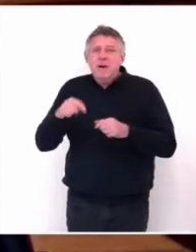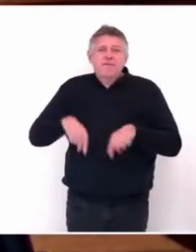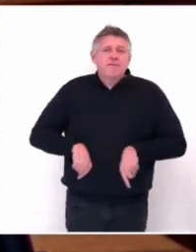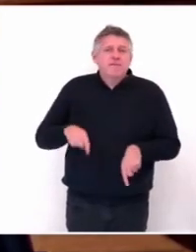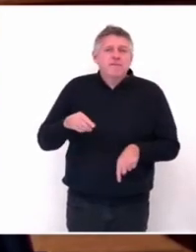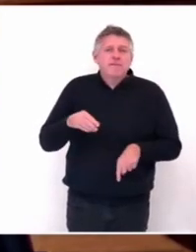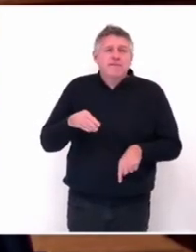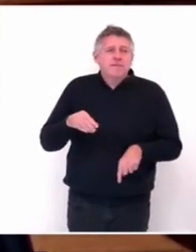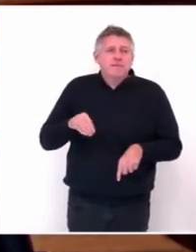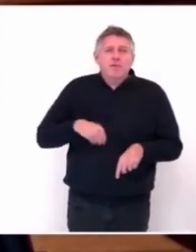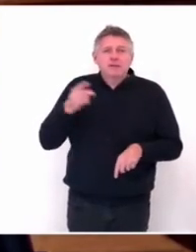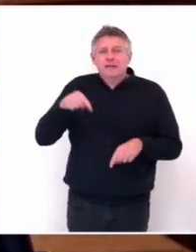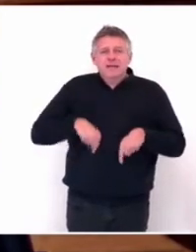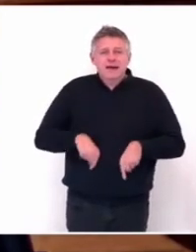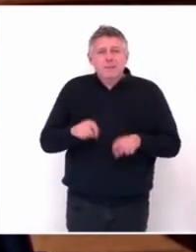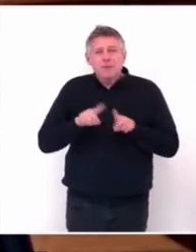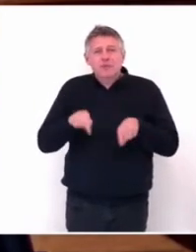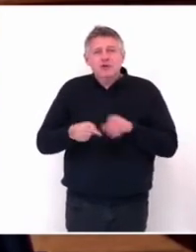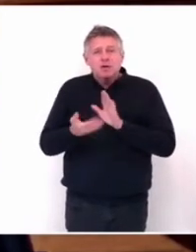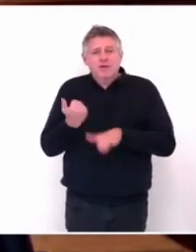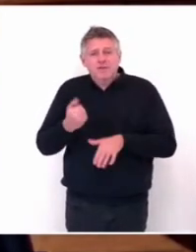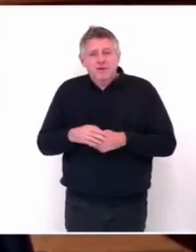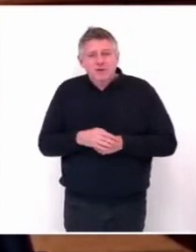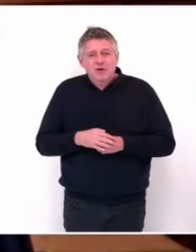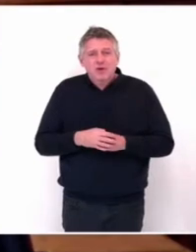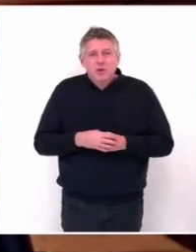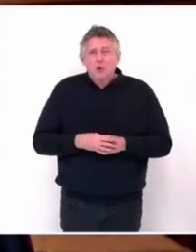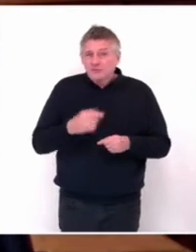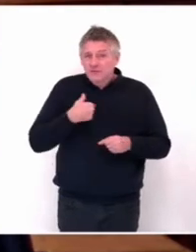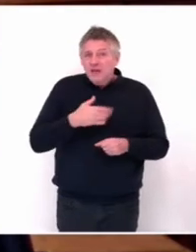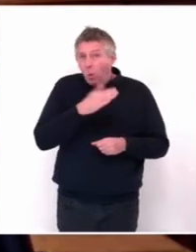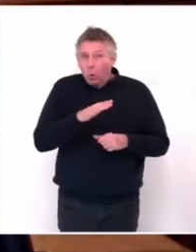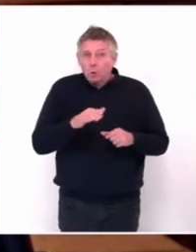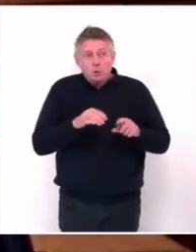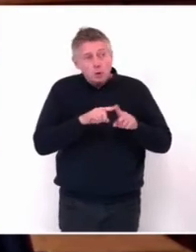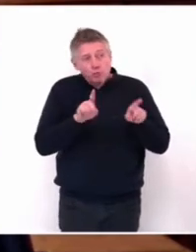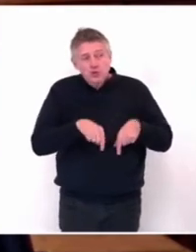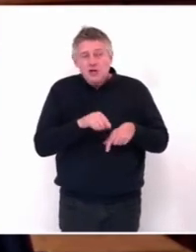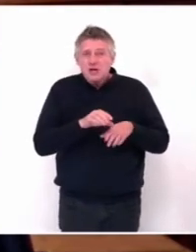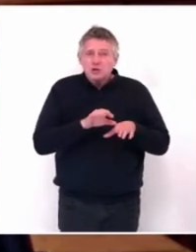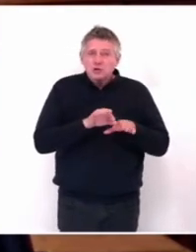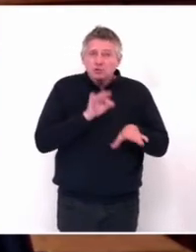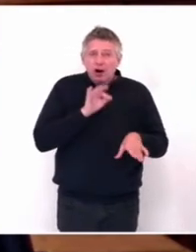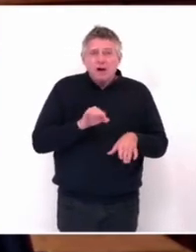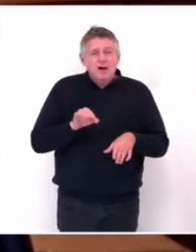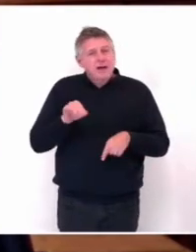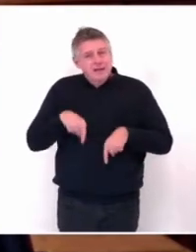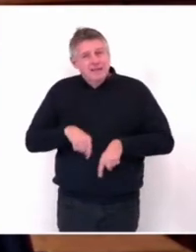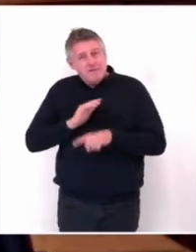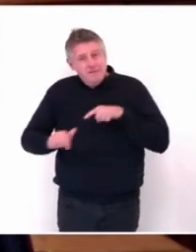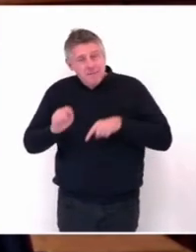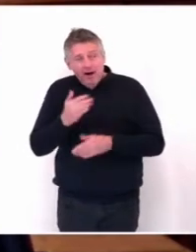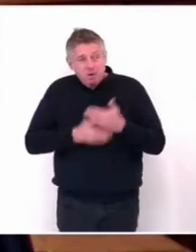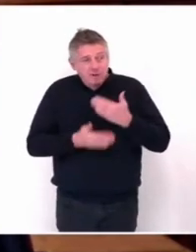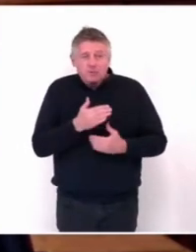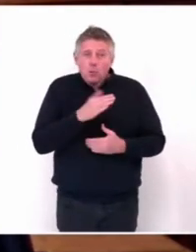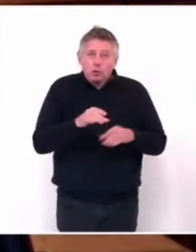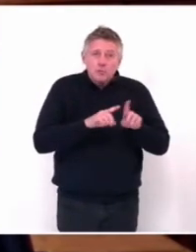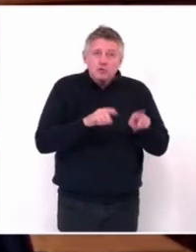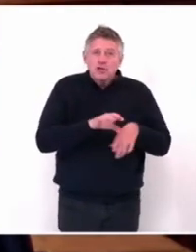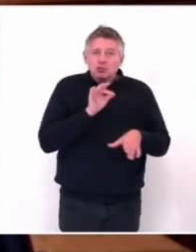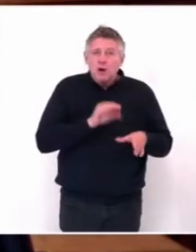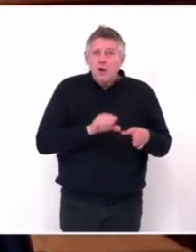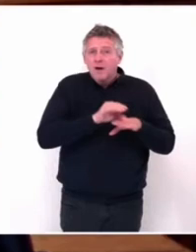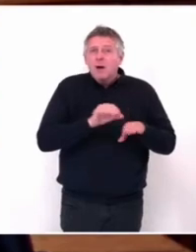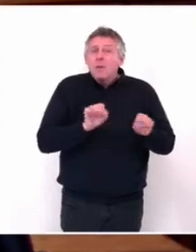enlevé du budget. Parce que vous avez des choix budgétaires qui sont possibles pour compenser ce que l'État ne fait pas. Ensuite, quand vous dites c'est les mêmes